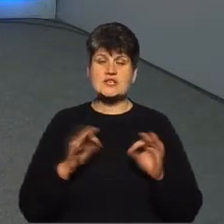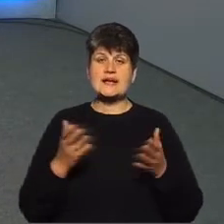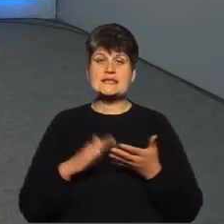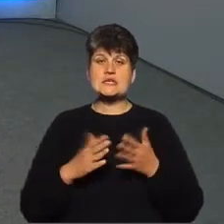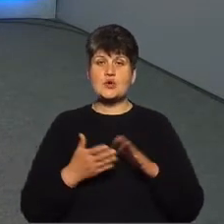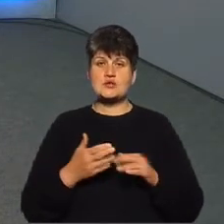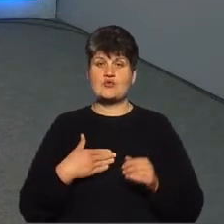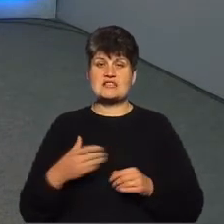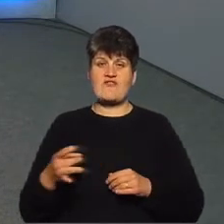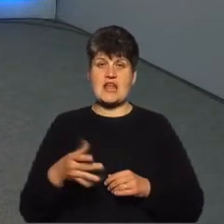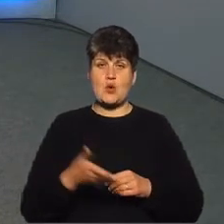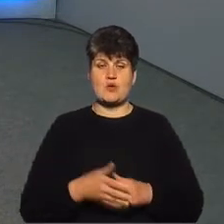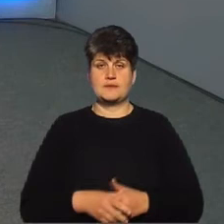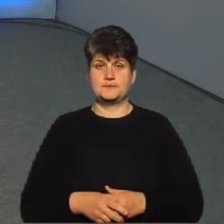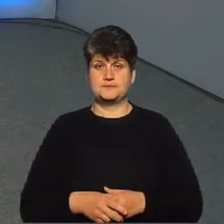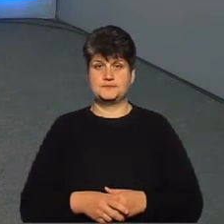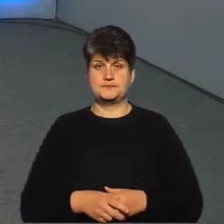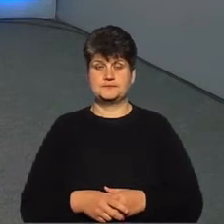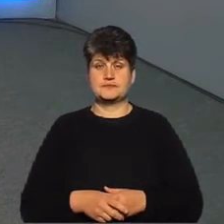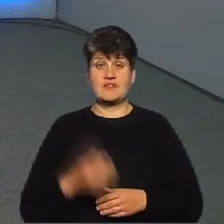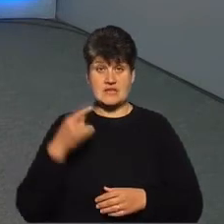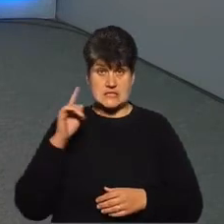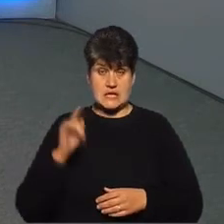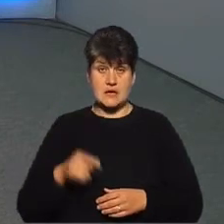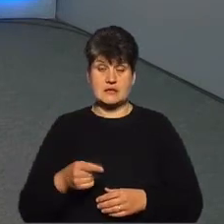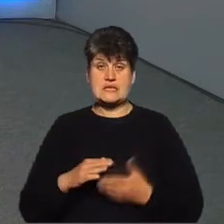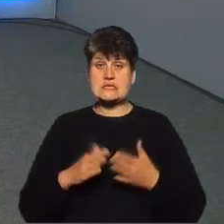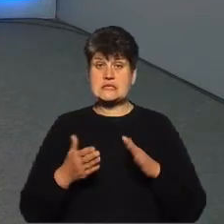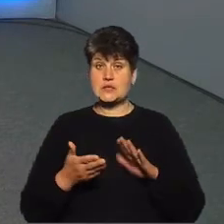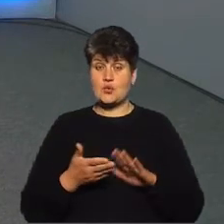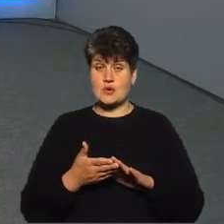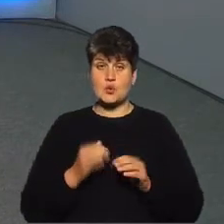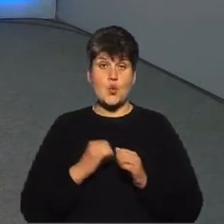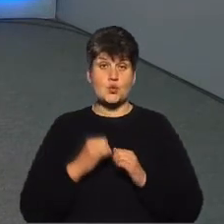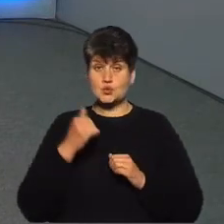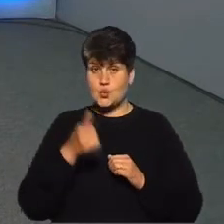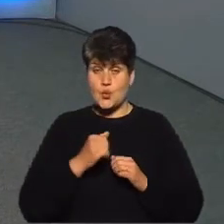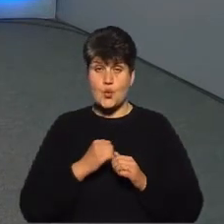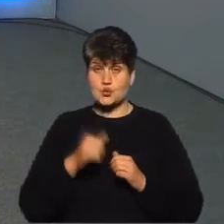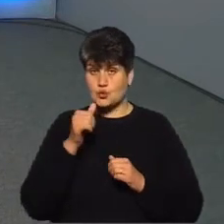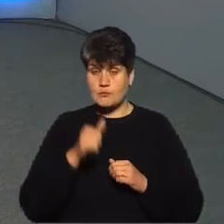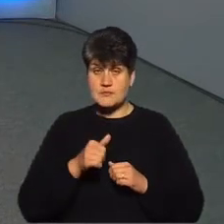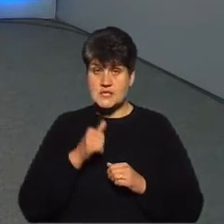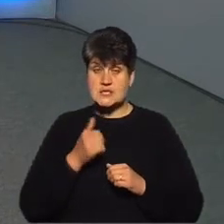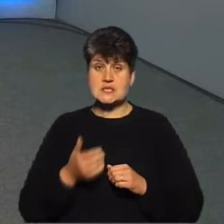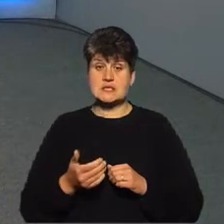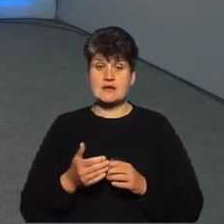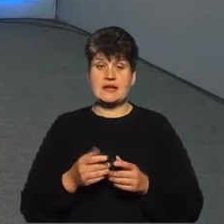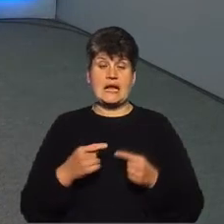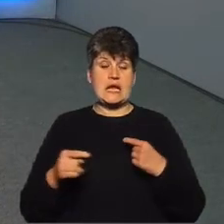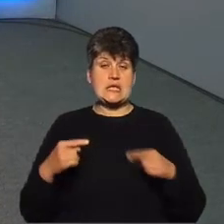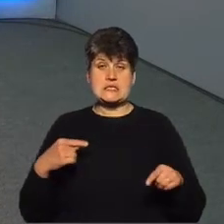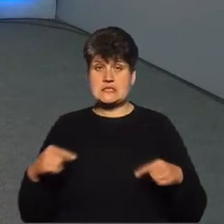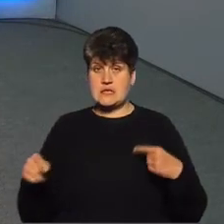регіоні? Ви знаєте, ситуація з кожним роком, з кожним місяцем, вона все різна, так? Але